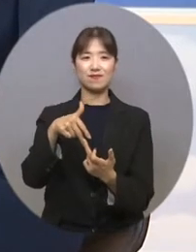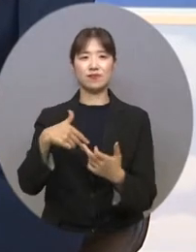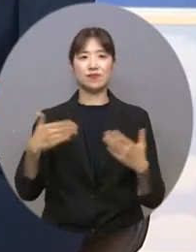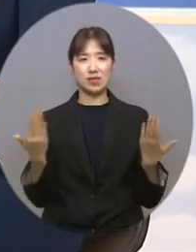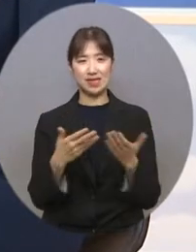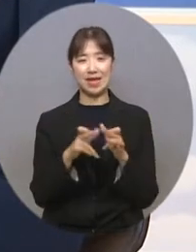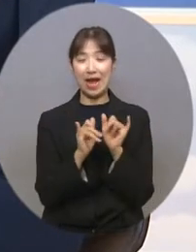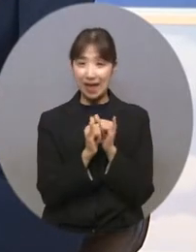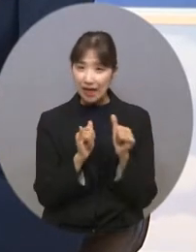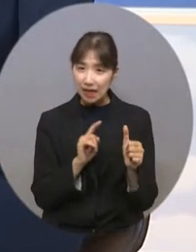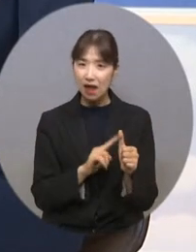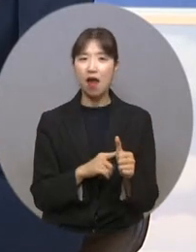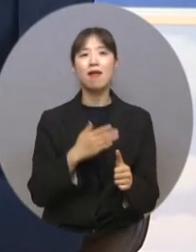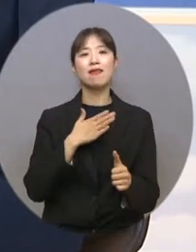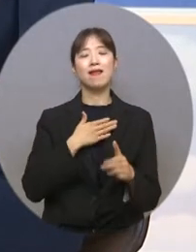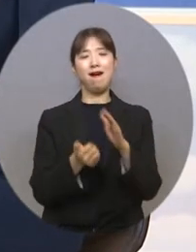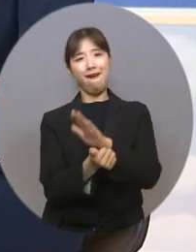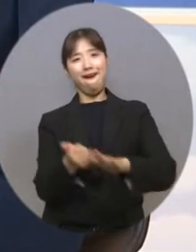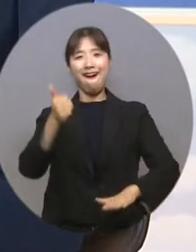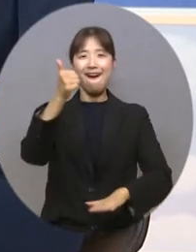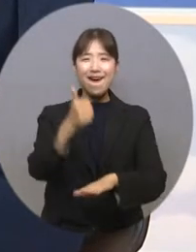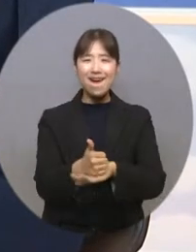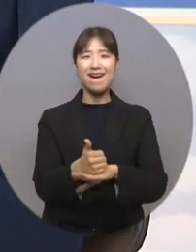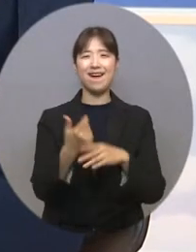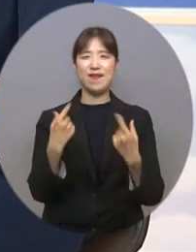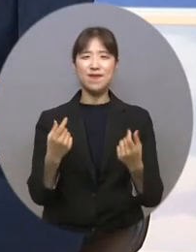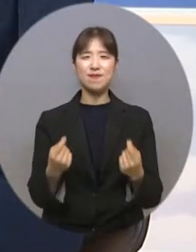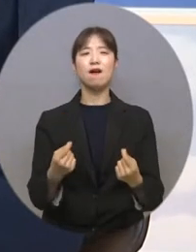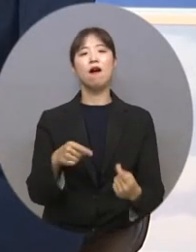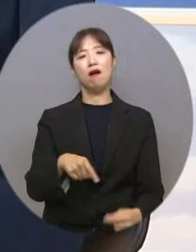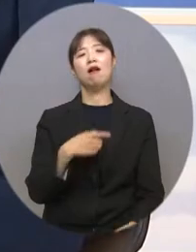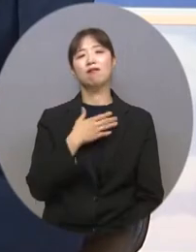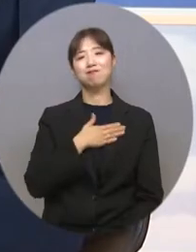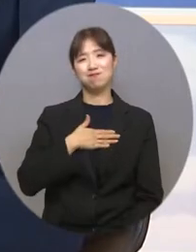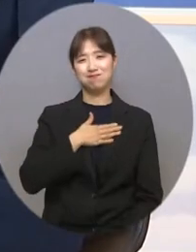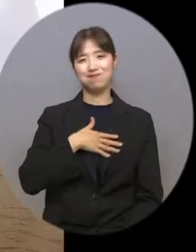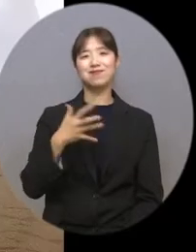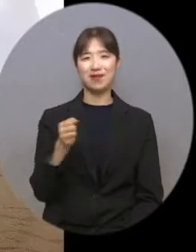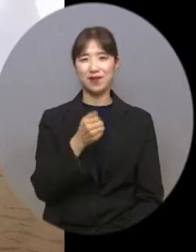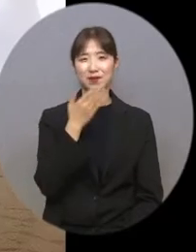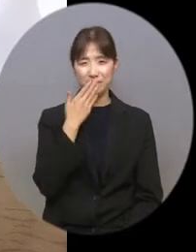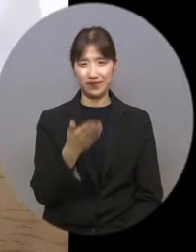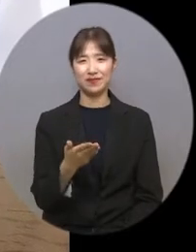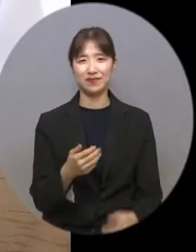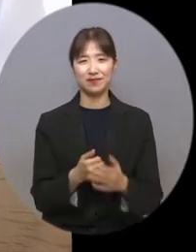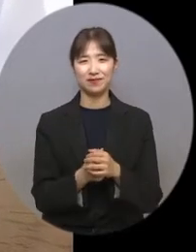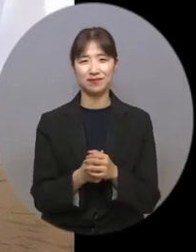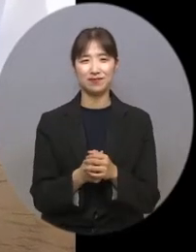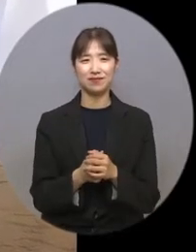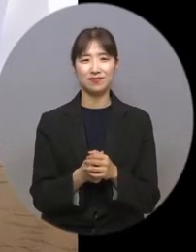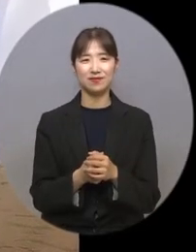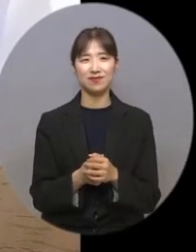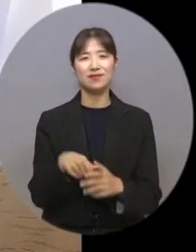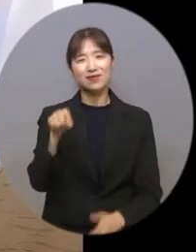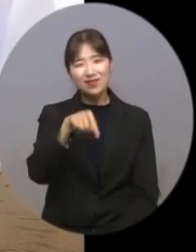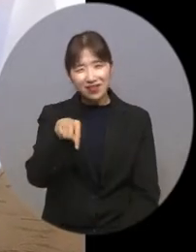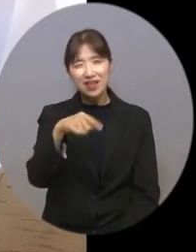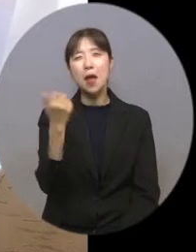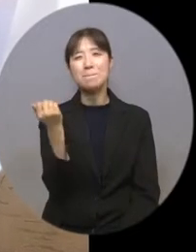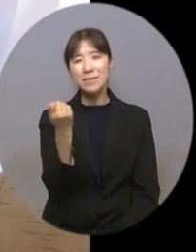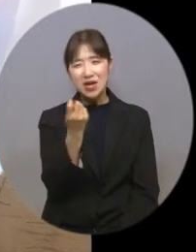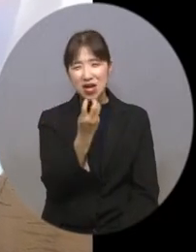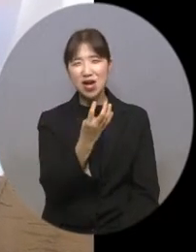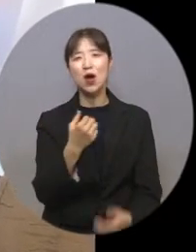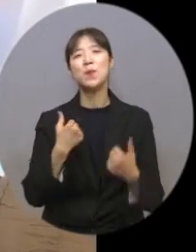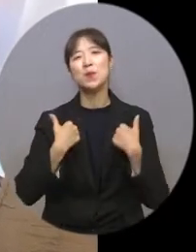근로장애인이 또 자기가 해냈다는 그런 성취감을 이렇게 가지고 있는 것 같아요. 네. 이제 물론 그 중에 몇 사람